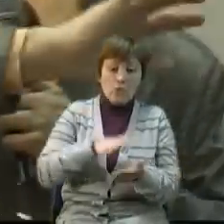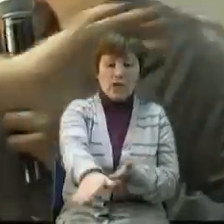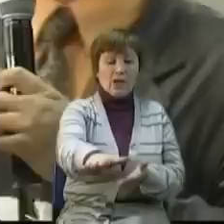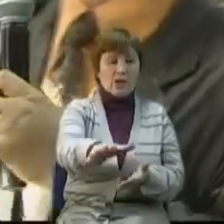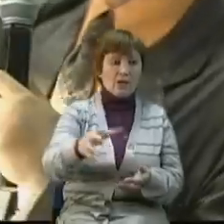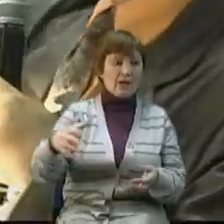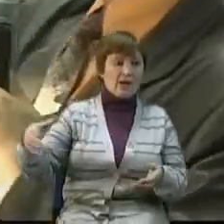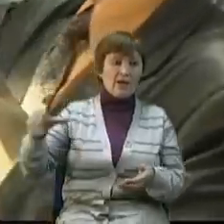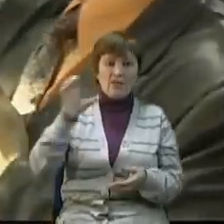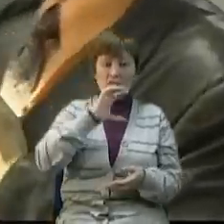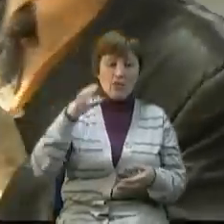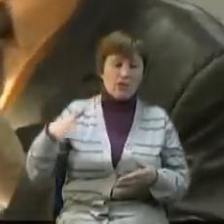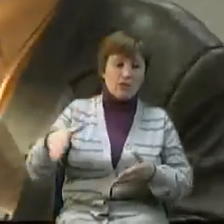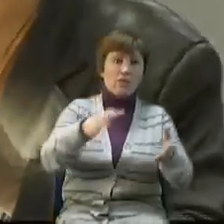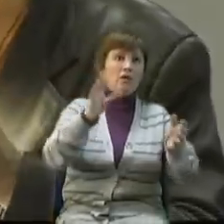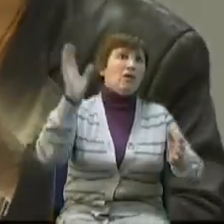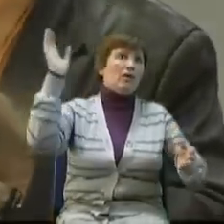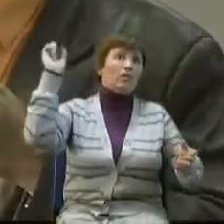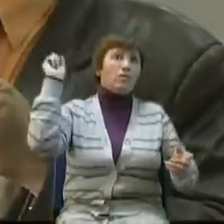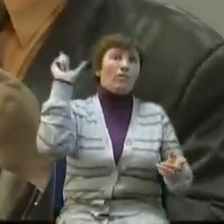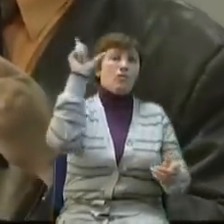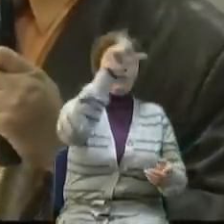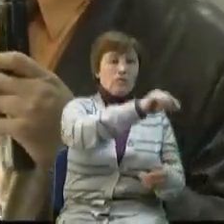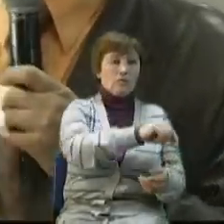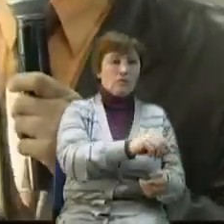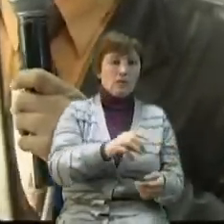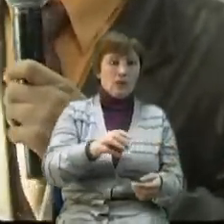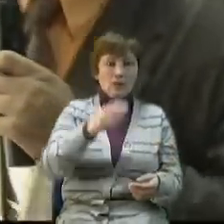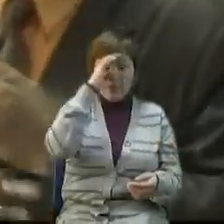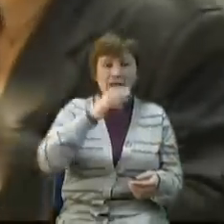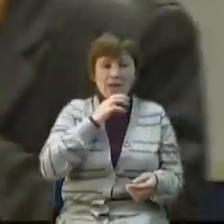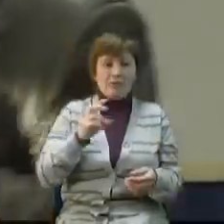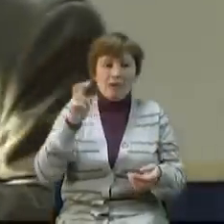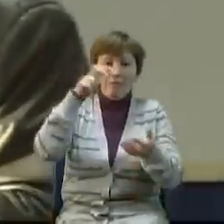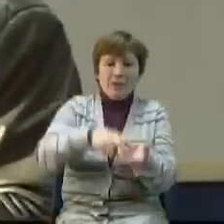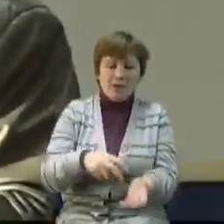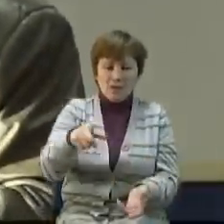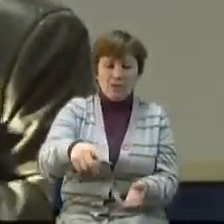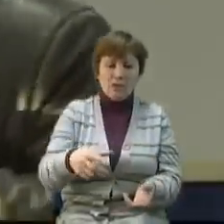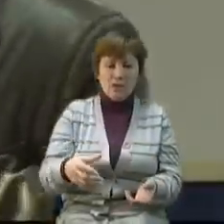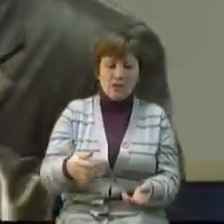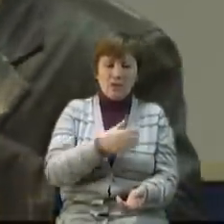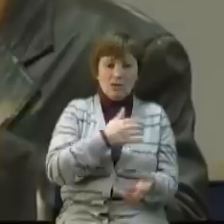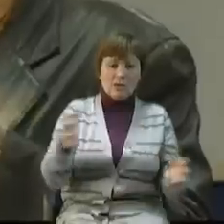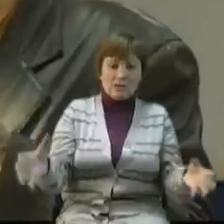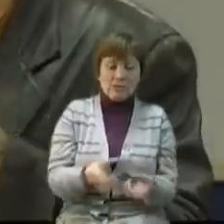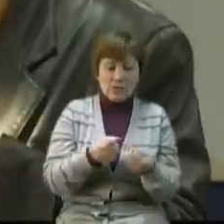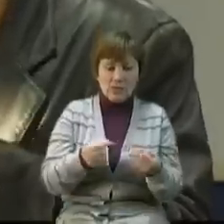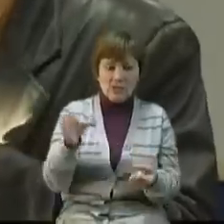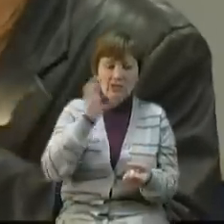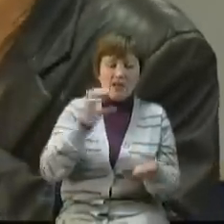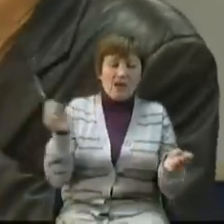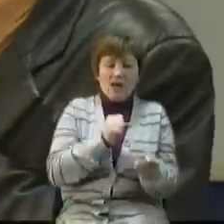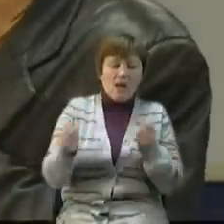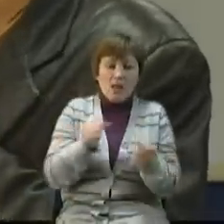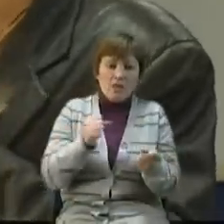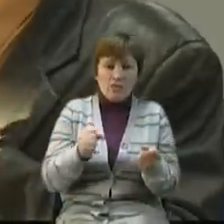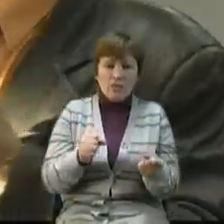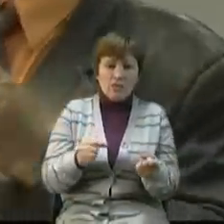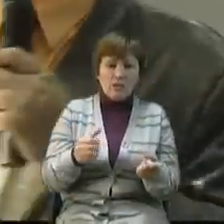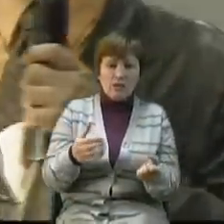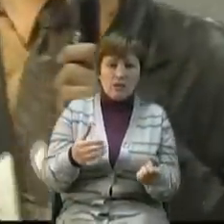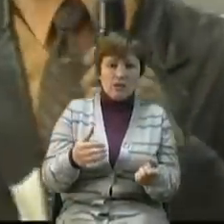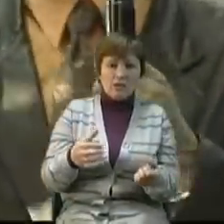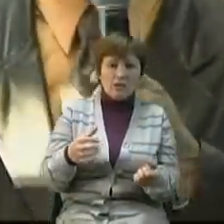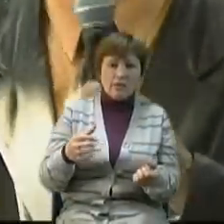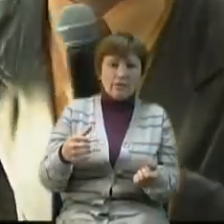ее подхватила, и понесла, и прыгнул туда отец за этой дочерью, вода холоднющая, еле сам